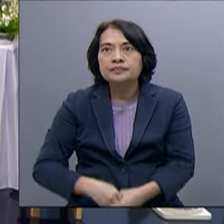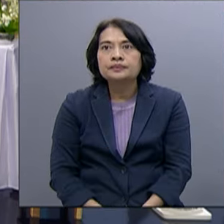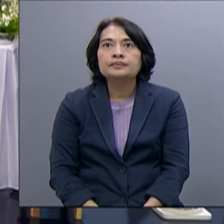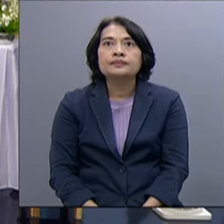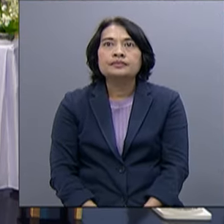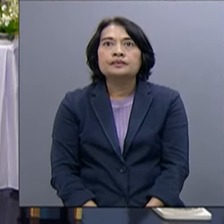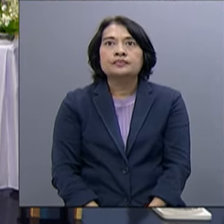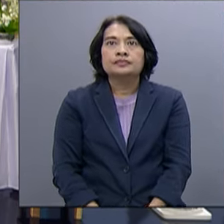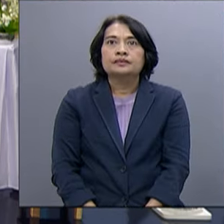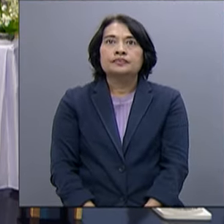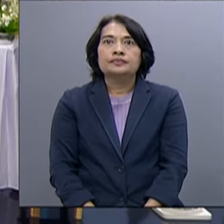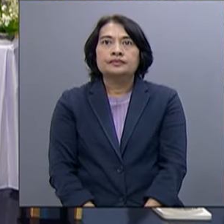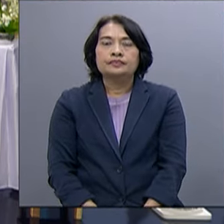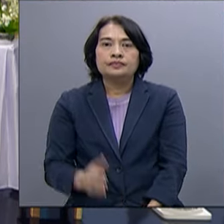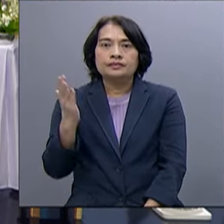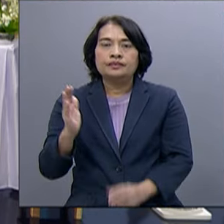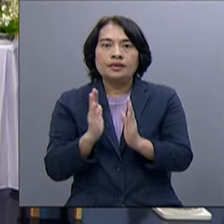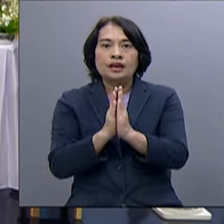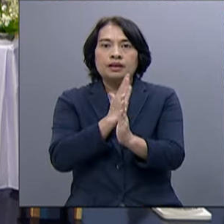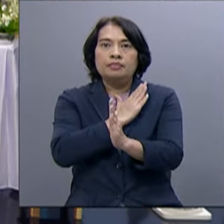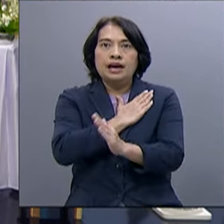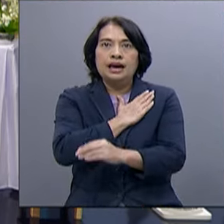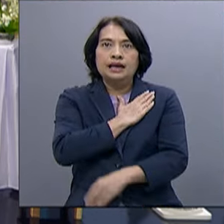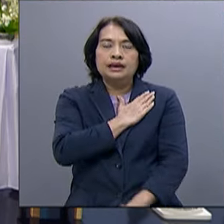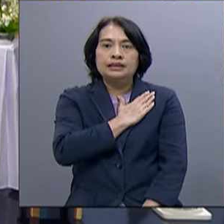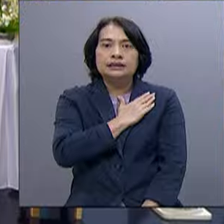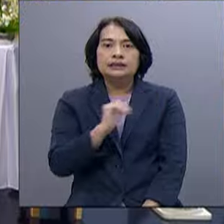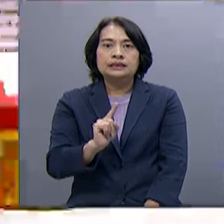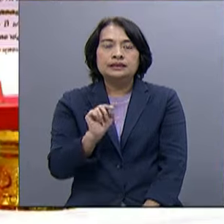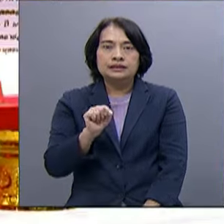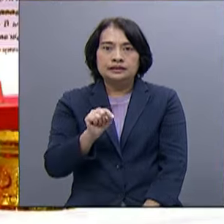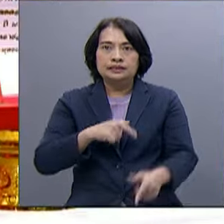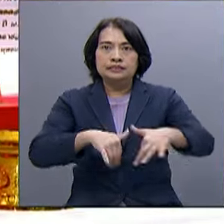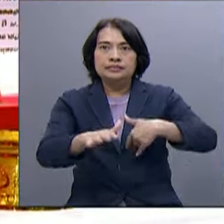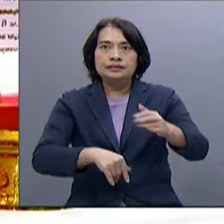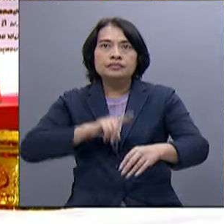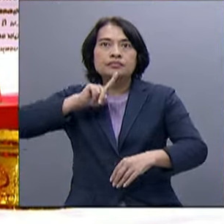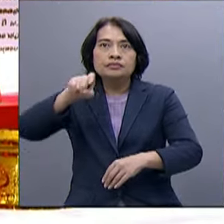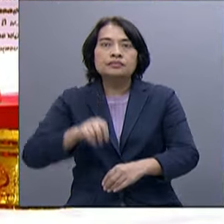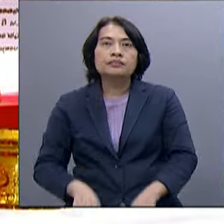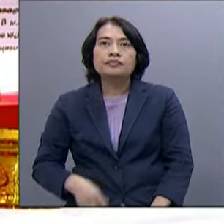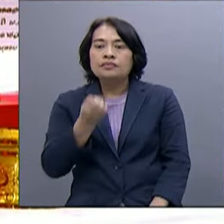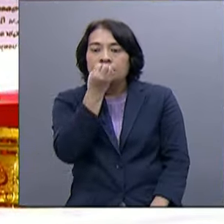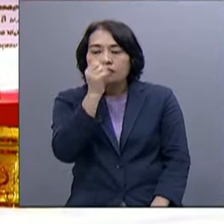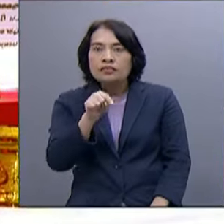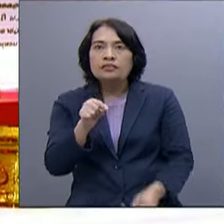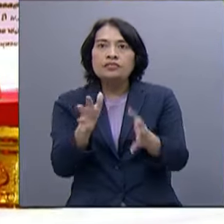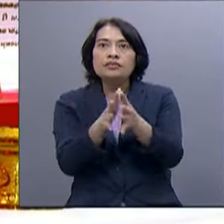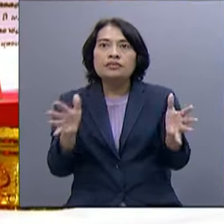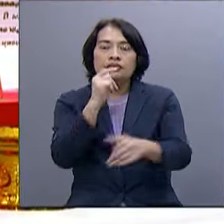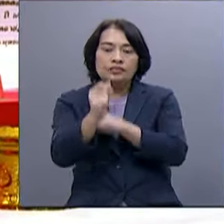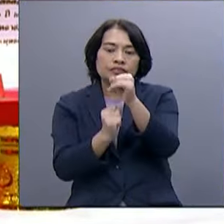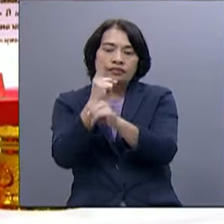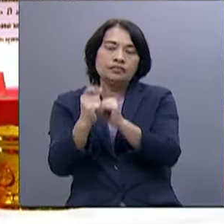ลยค่ะ ครับก็จะเป็นพระผงดอกข้าวพรรษานะครับซึ่งทางผู้สาธารณชนเนี่ยก็จะถามว่าดอกข้าวพรรษาจำนวนมากในแต่ละปีเนา ะ ว่